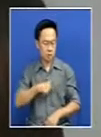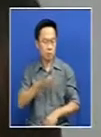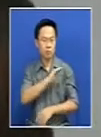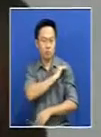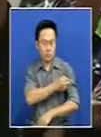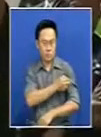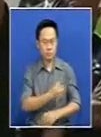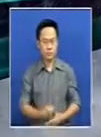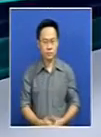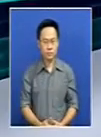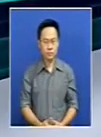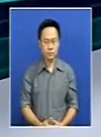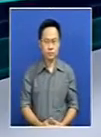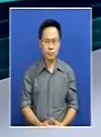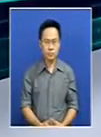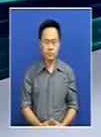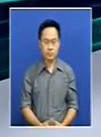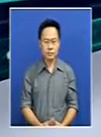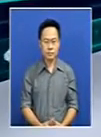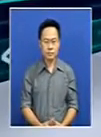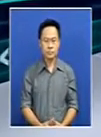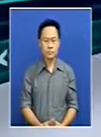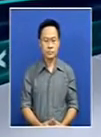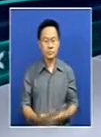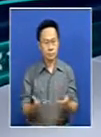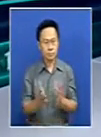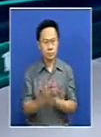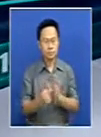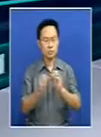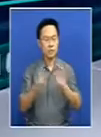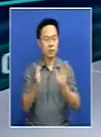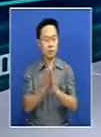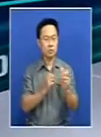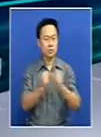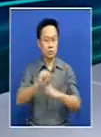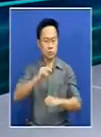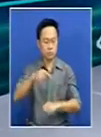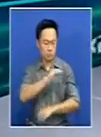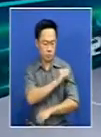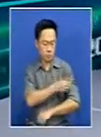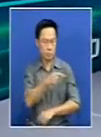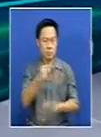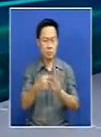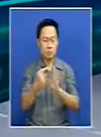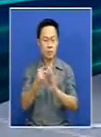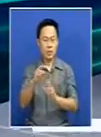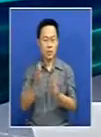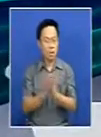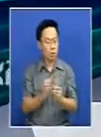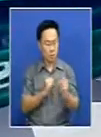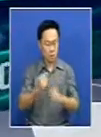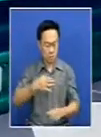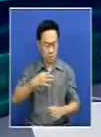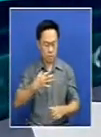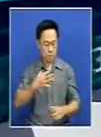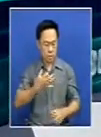ครับก็ถือว่าเป็นอะไรที่ท้าทายสำหรับปาเกียวนะครับเขายังไม่เคยได้แชมป์โอลิมปิกมาก่อนนะ